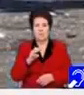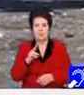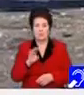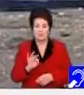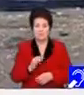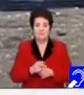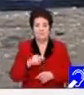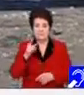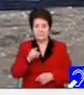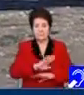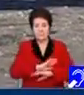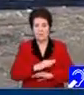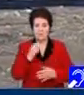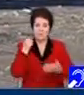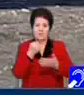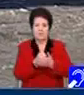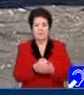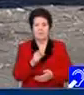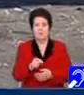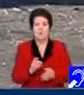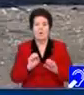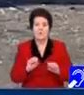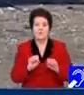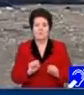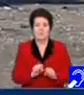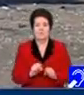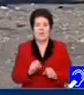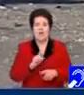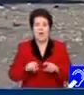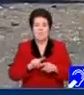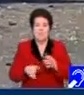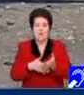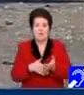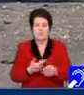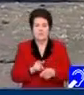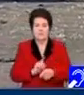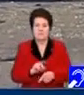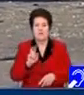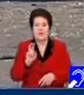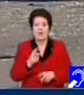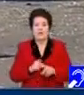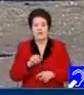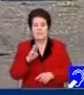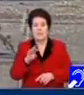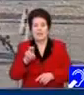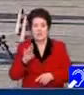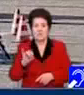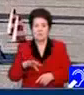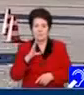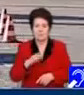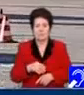de 31 de ani, a murit după ce a intrat cu motocicleta într-o ambulanță. Accidentul a avut loc pe 4 ianuarie în Milano. Potrivit